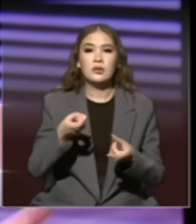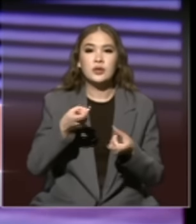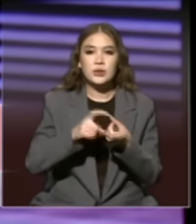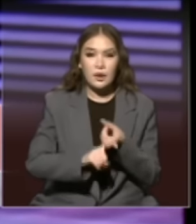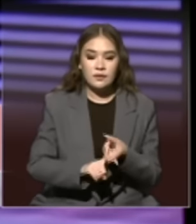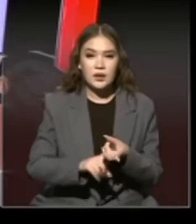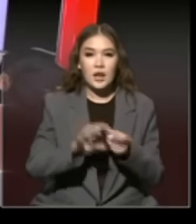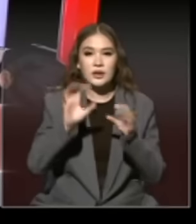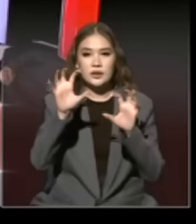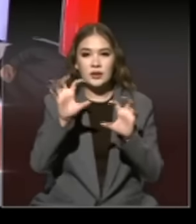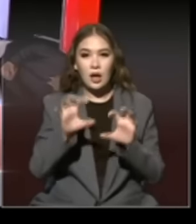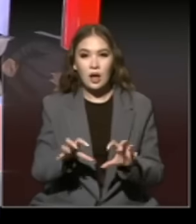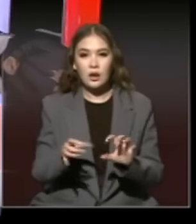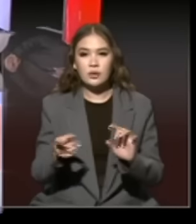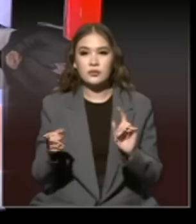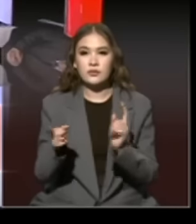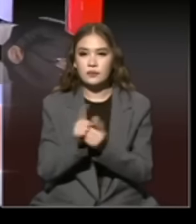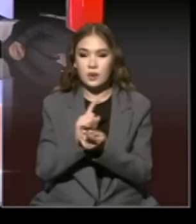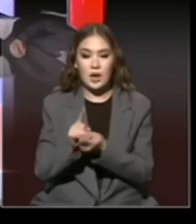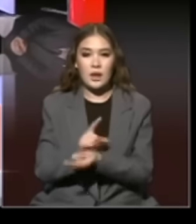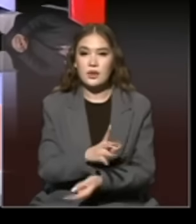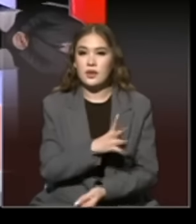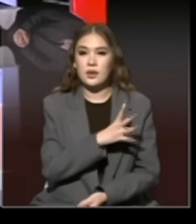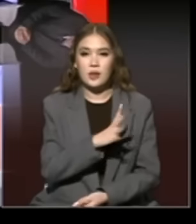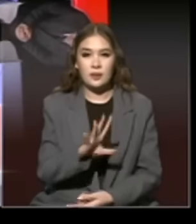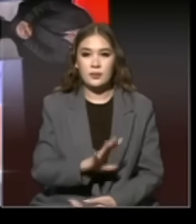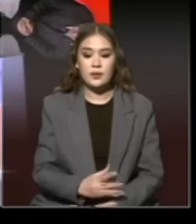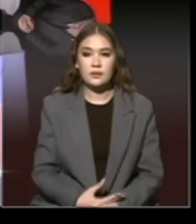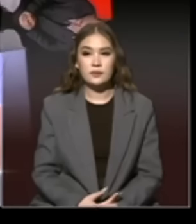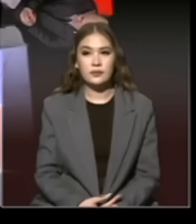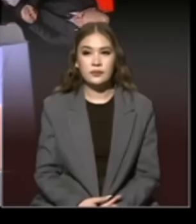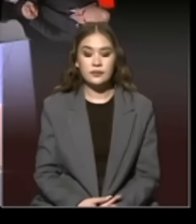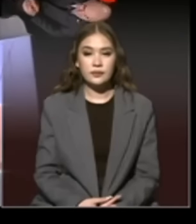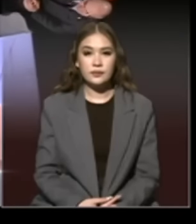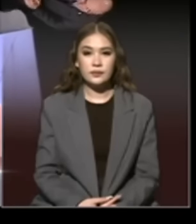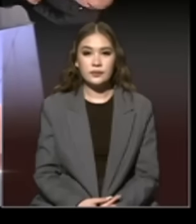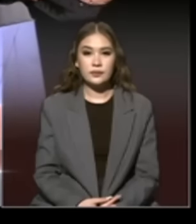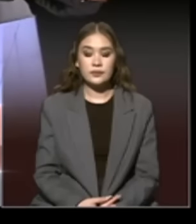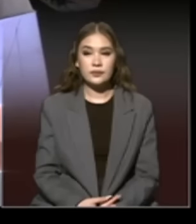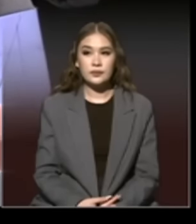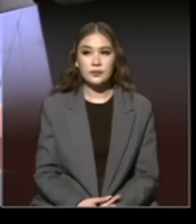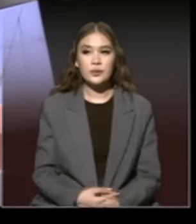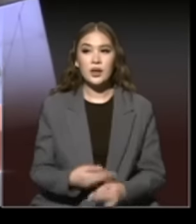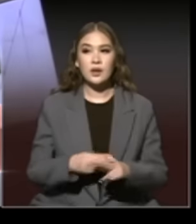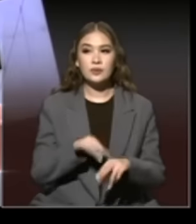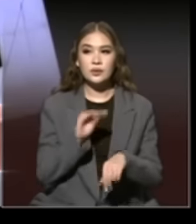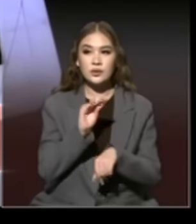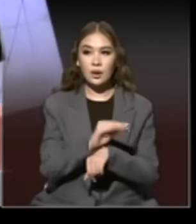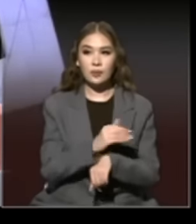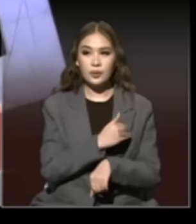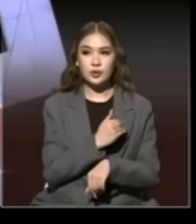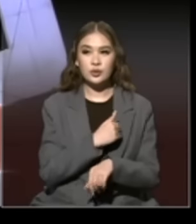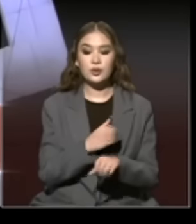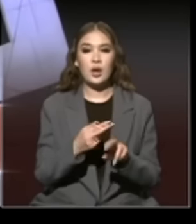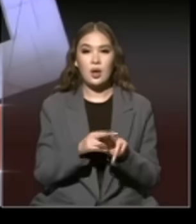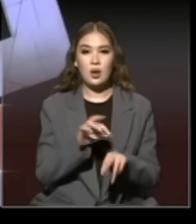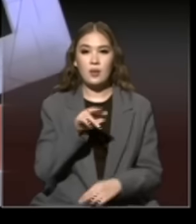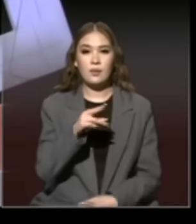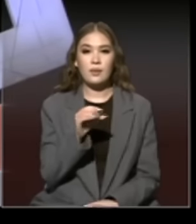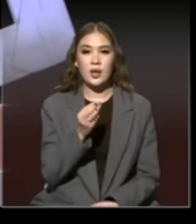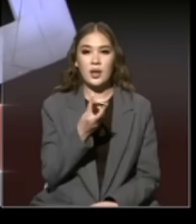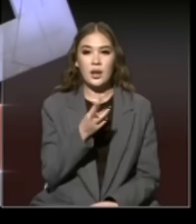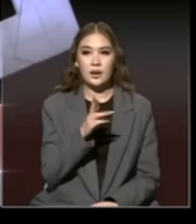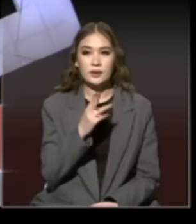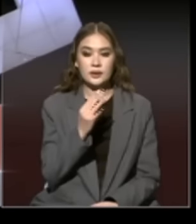ол заңның баптарын орындамауға болмайды. Тағы бір қосымша кетіп, егер үкім болса. Мынау айтып отырған апелляциялық сот